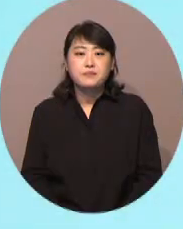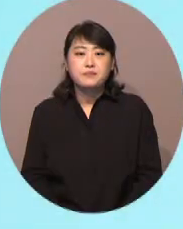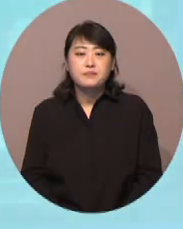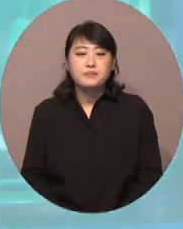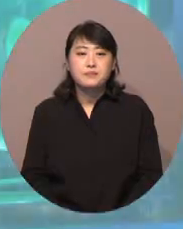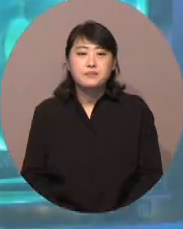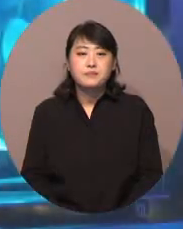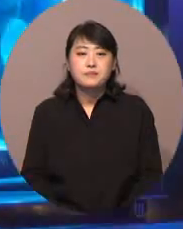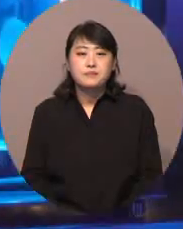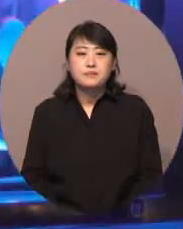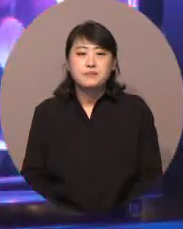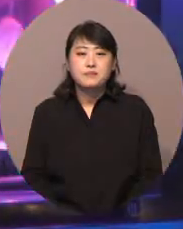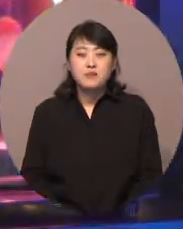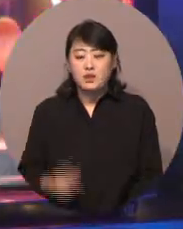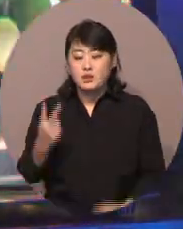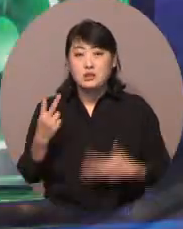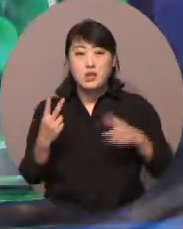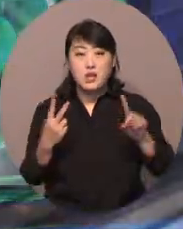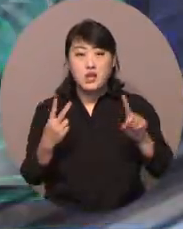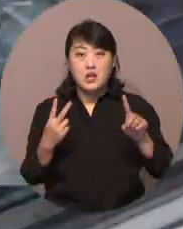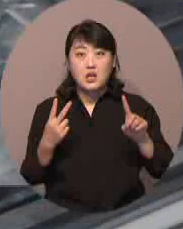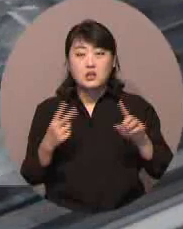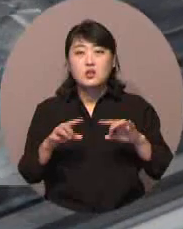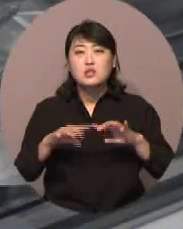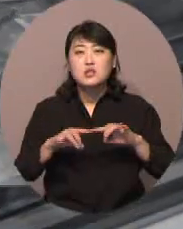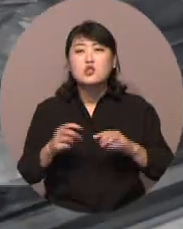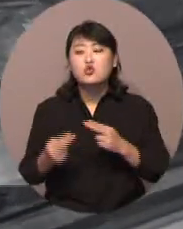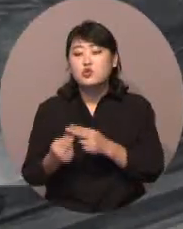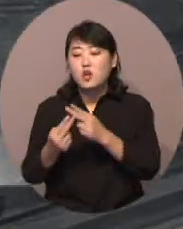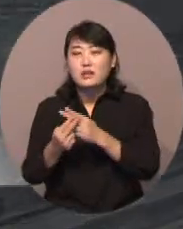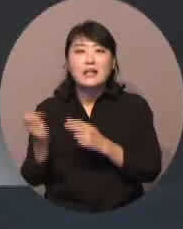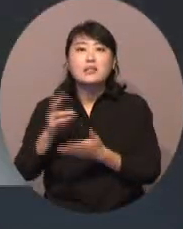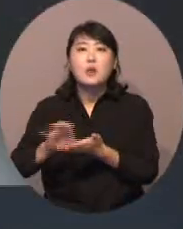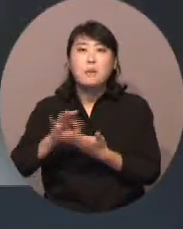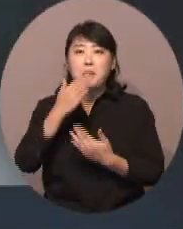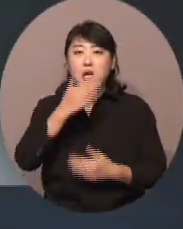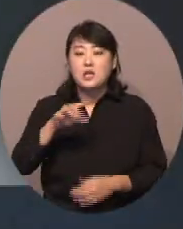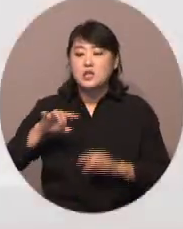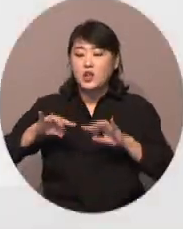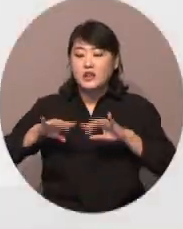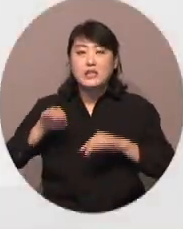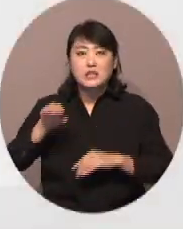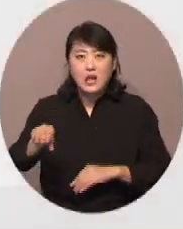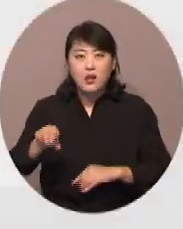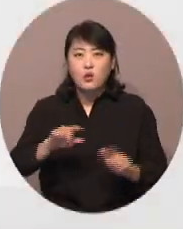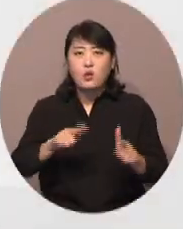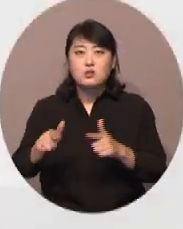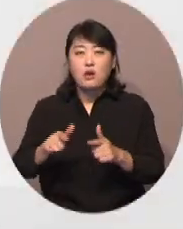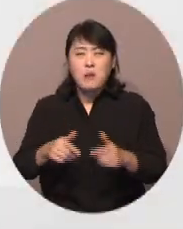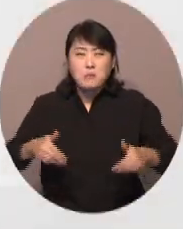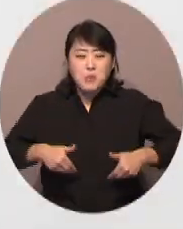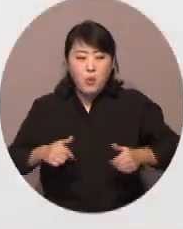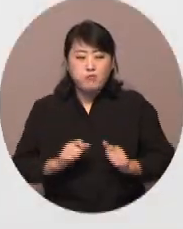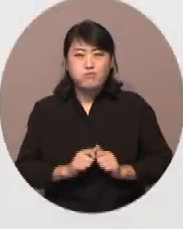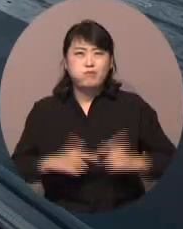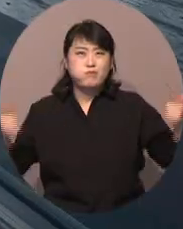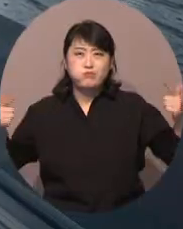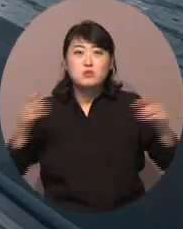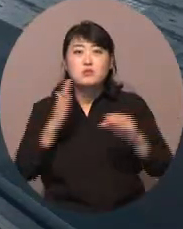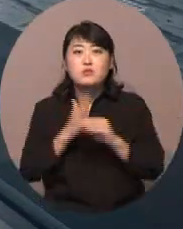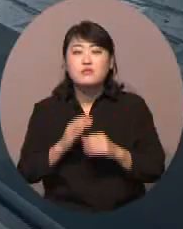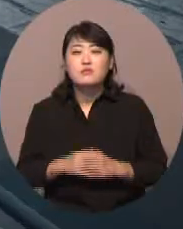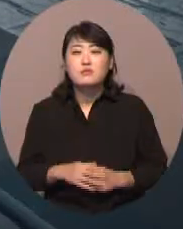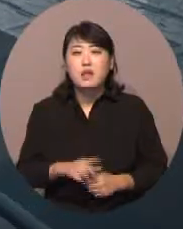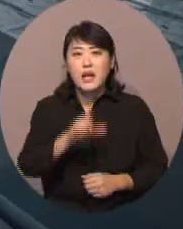기자입니다 2차전지는 충전에 다시 쓸 수 있는 전지로 전기차 등 최근 시장 수요가 폭발 적 성장입니다